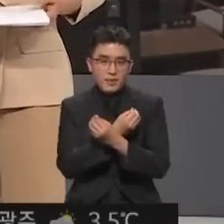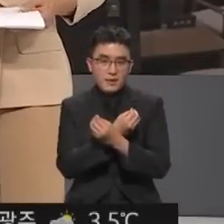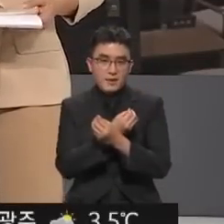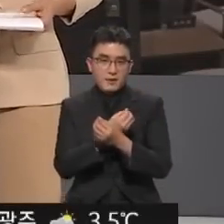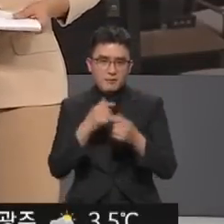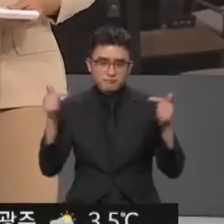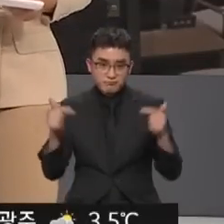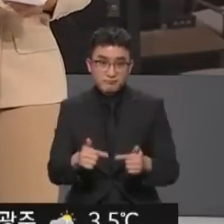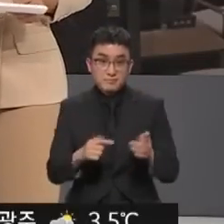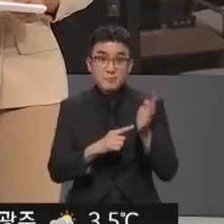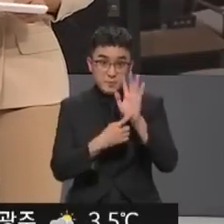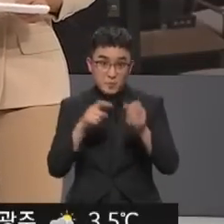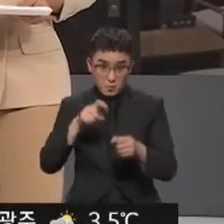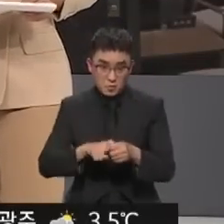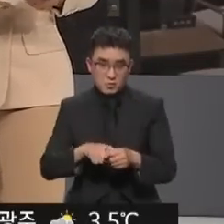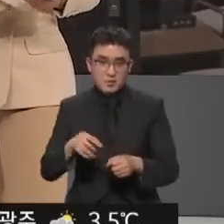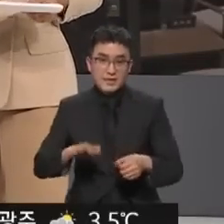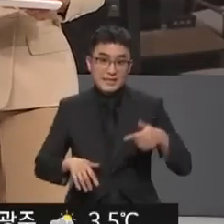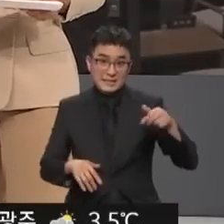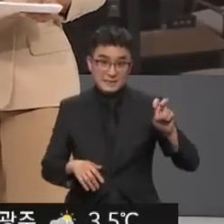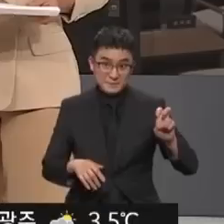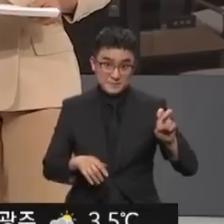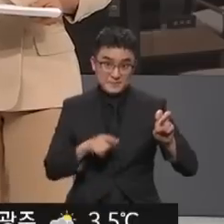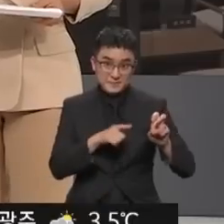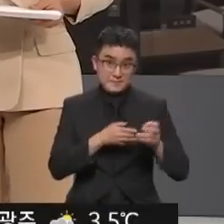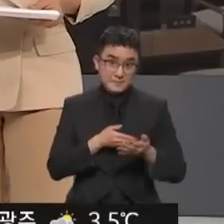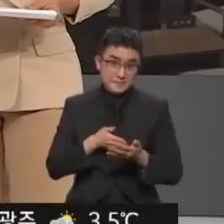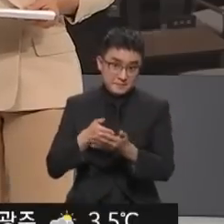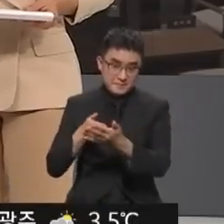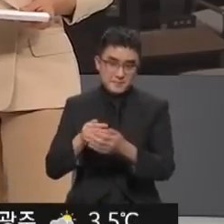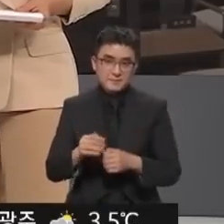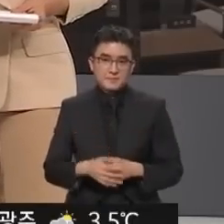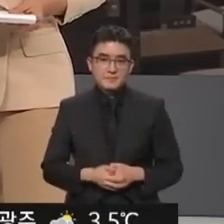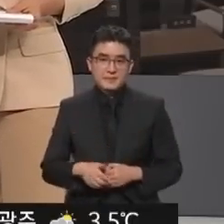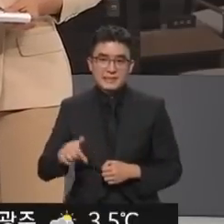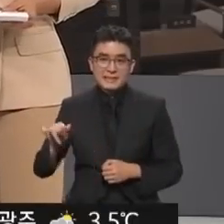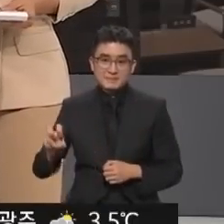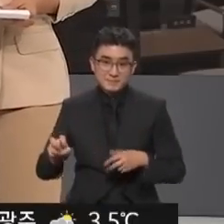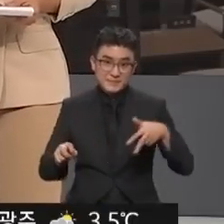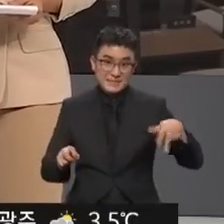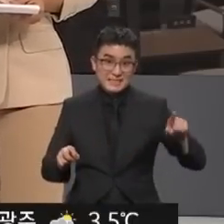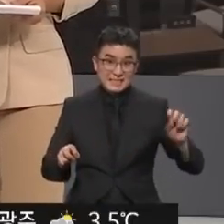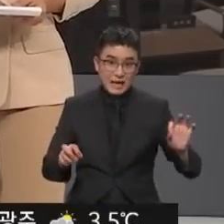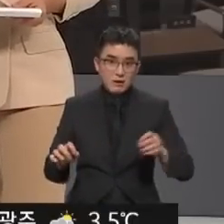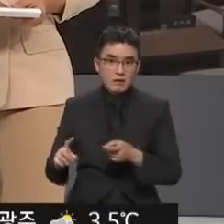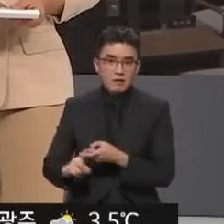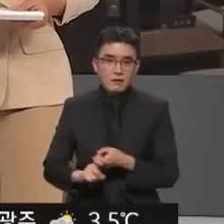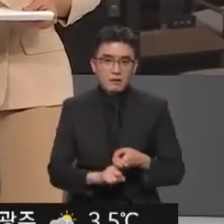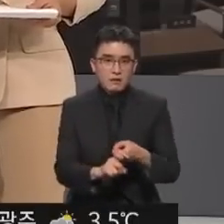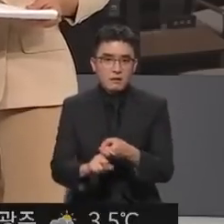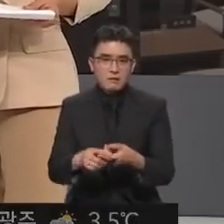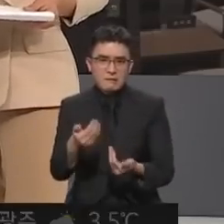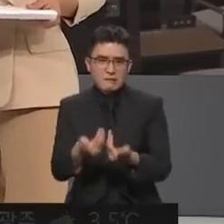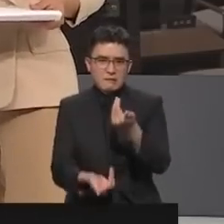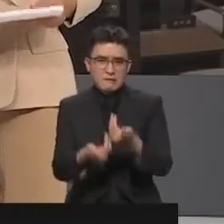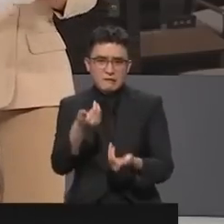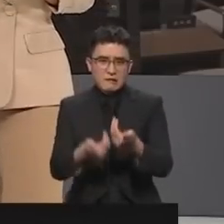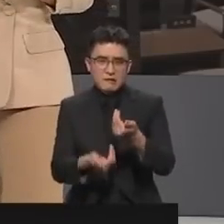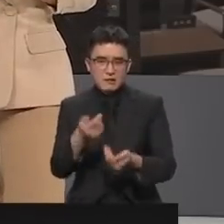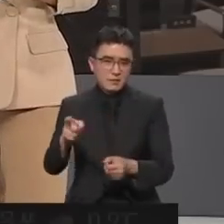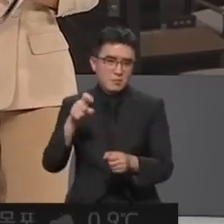걸로 보이는데요. 김 의원 측은 안 의원 측이 이 김장연대의 의도적인 균열을 내려고 하고 있다고